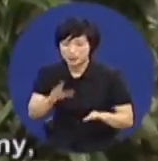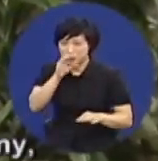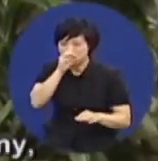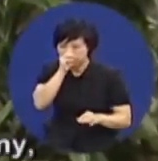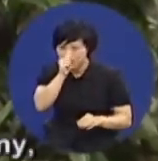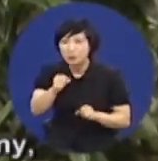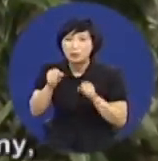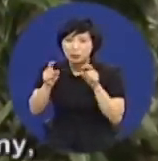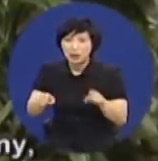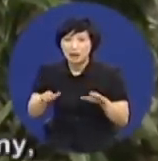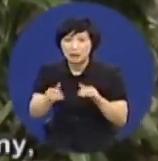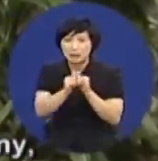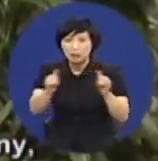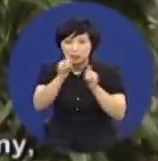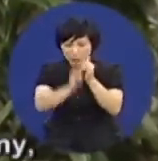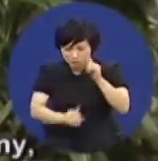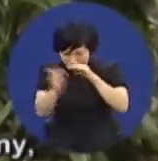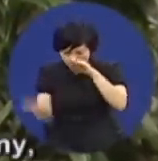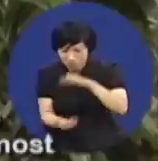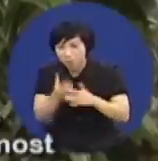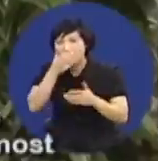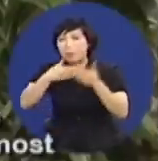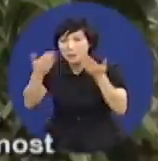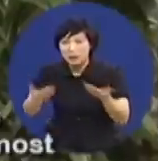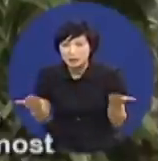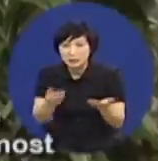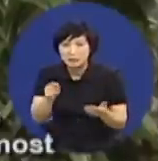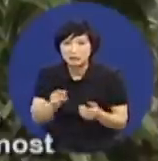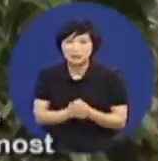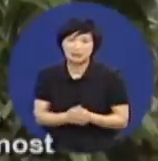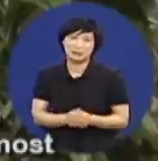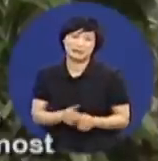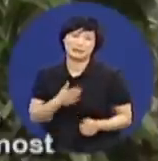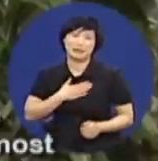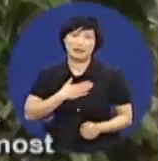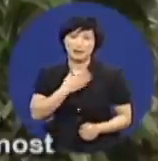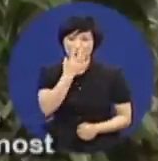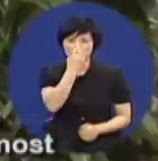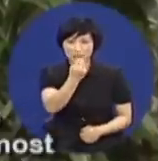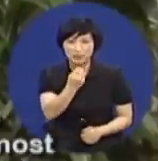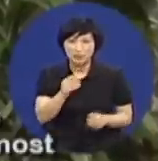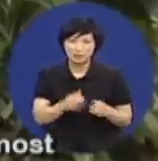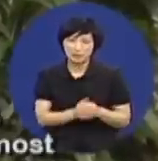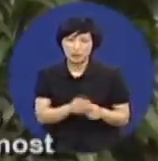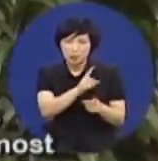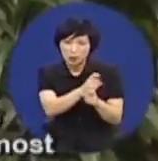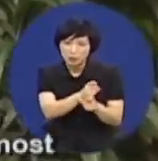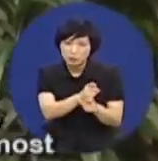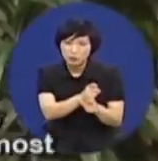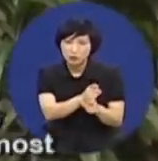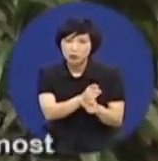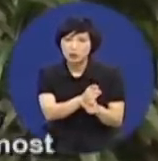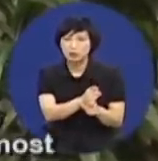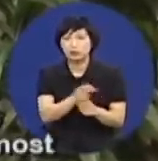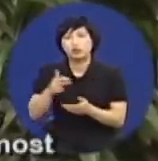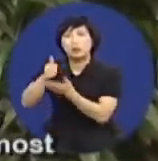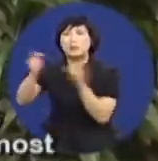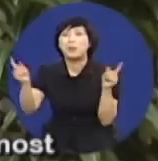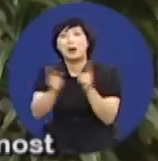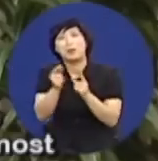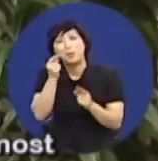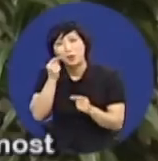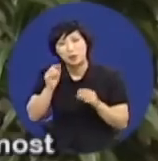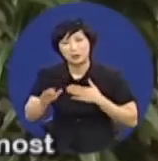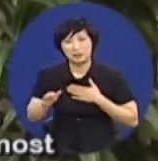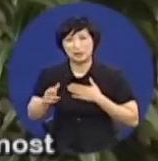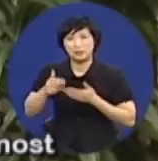邪魔します。素晴らしい最上の祝福を受けるため、このような不信仰のせいで敵である悪